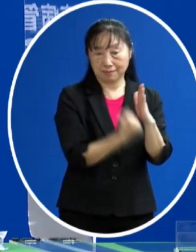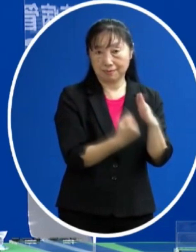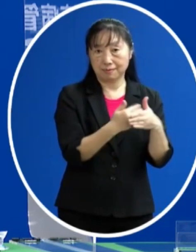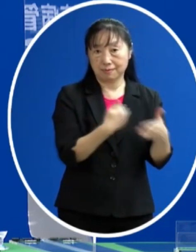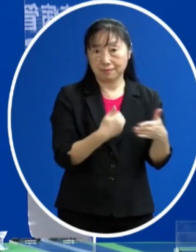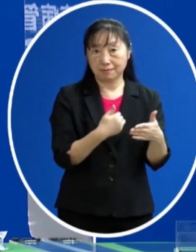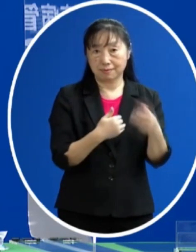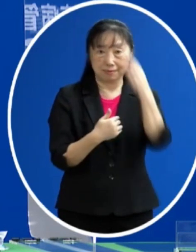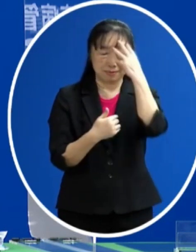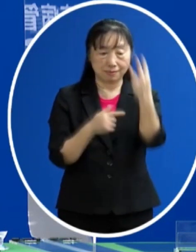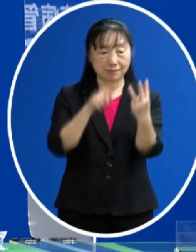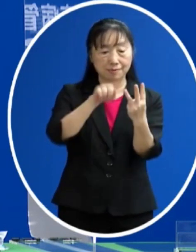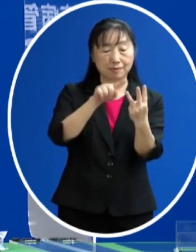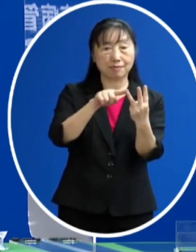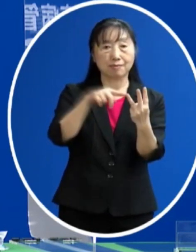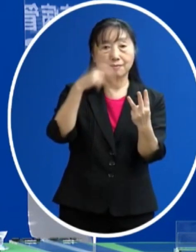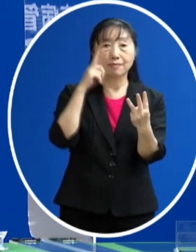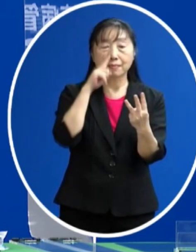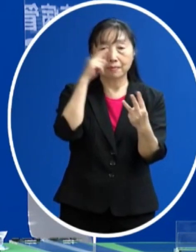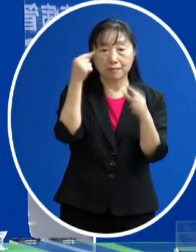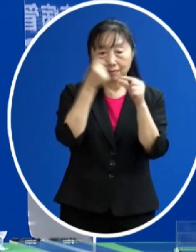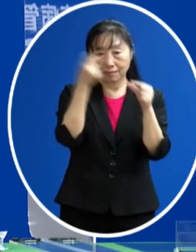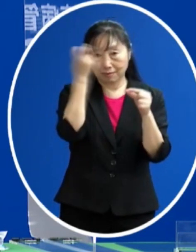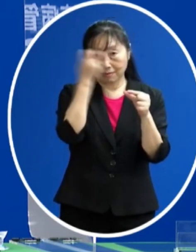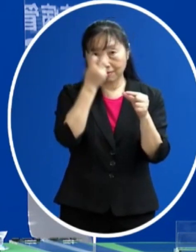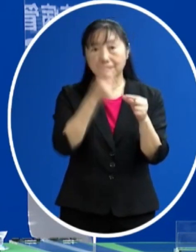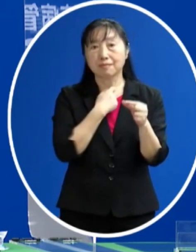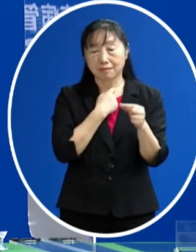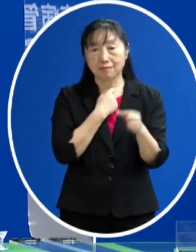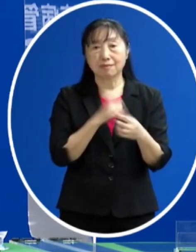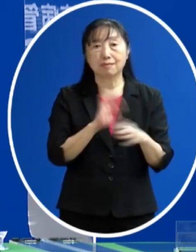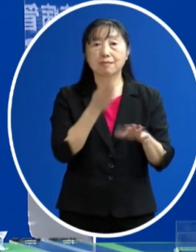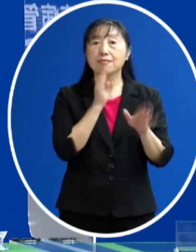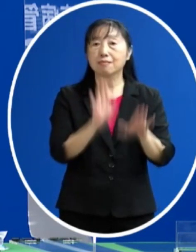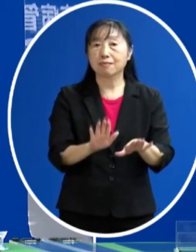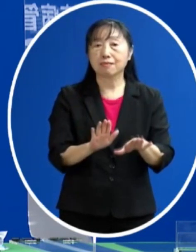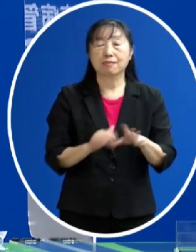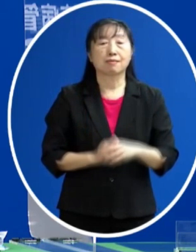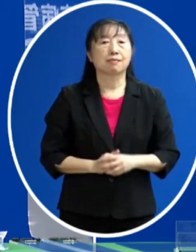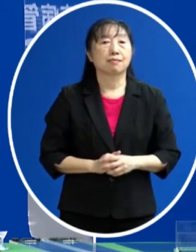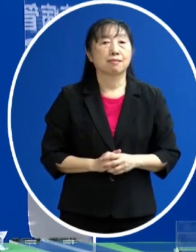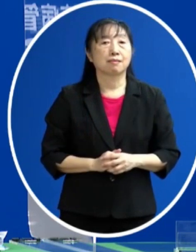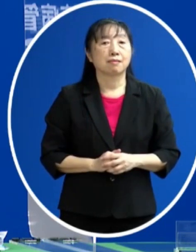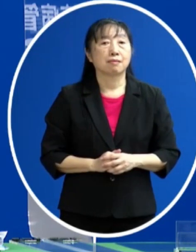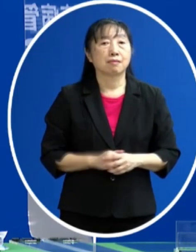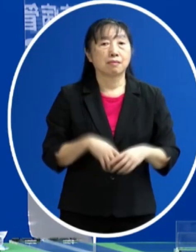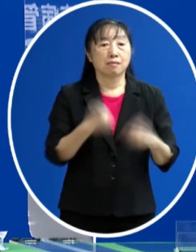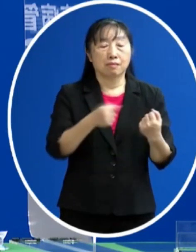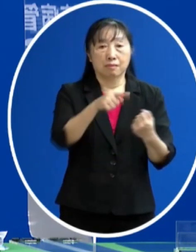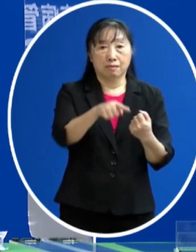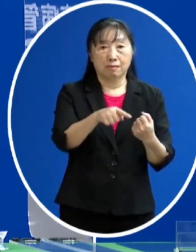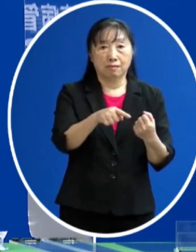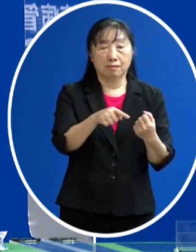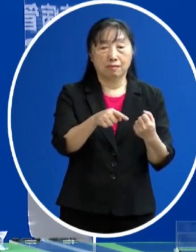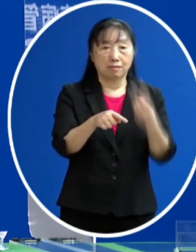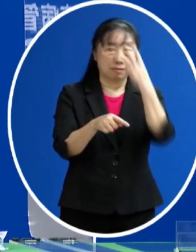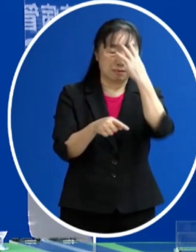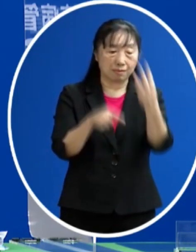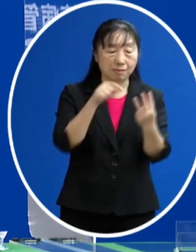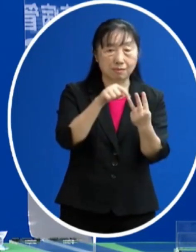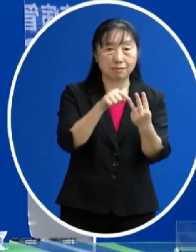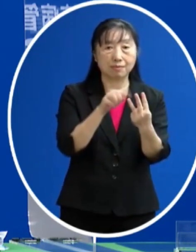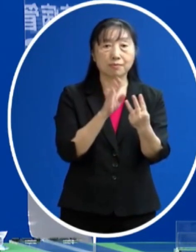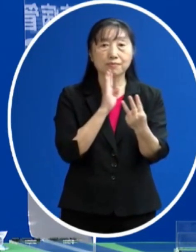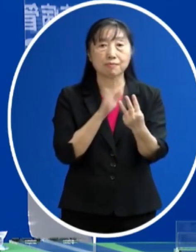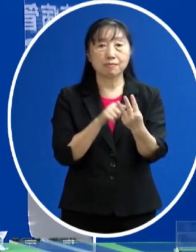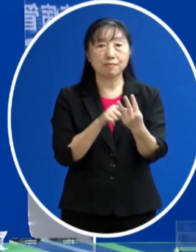离的第3天还有做一次快筛，那我们目前就是在这期间要做快筛，总共就是